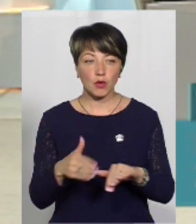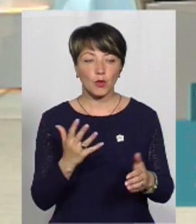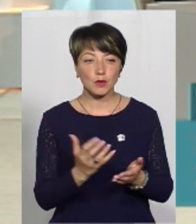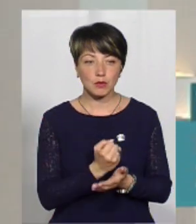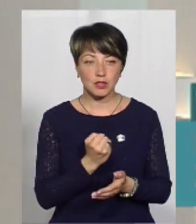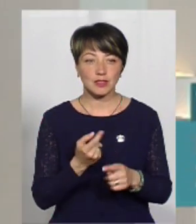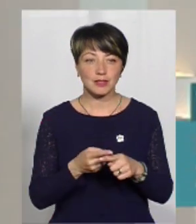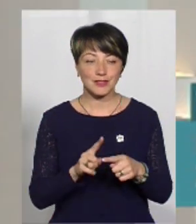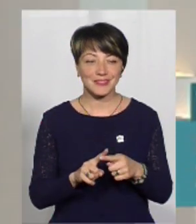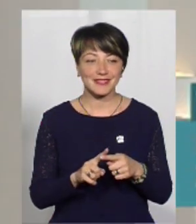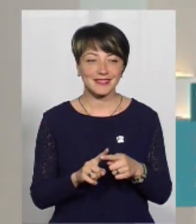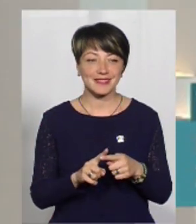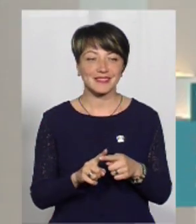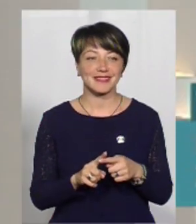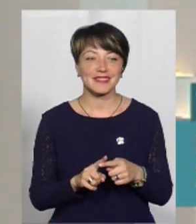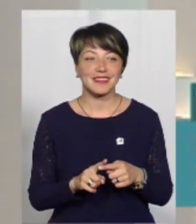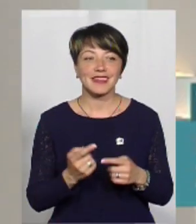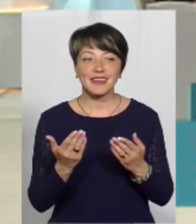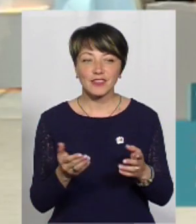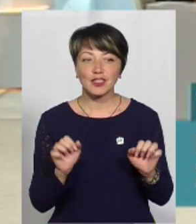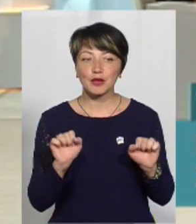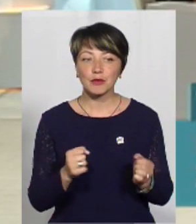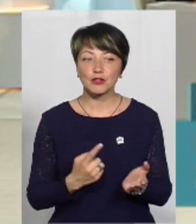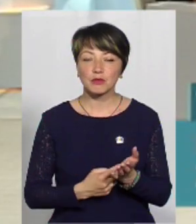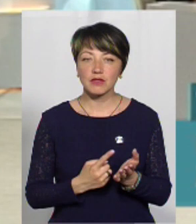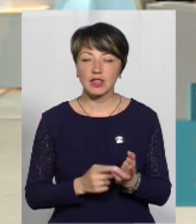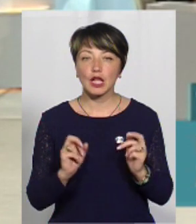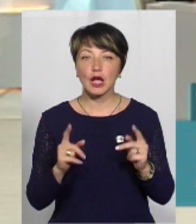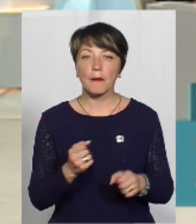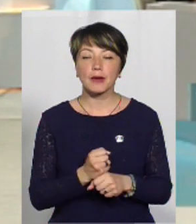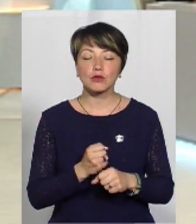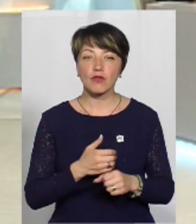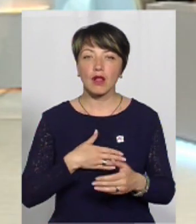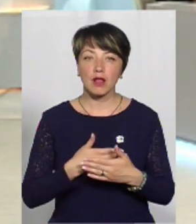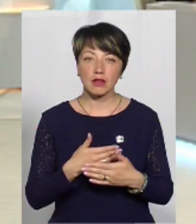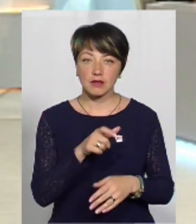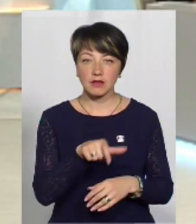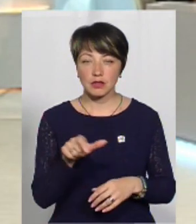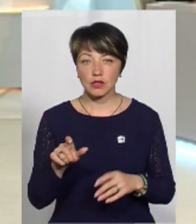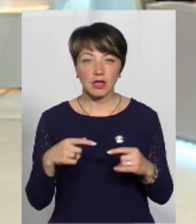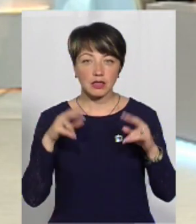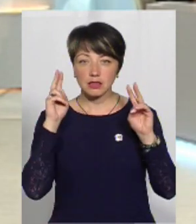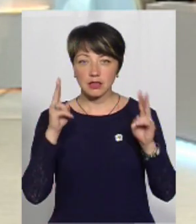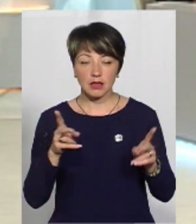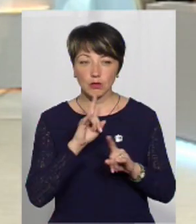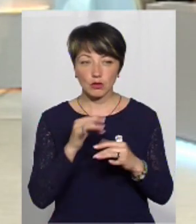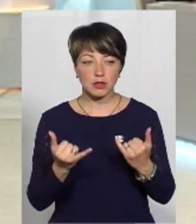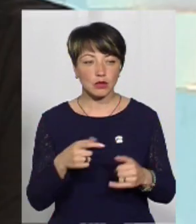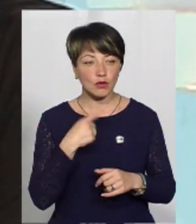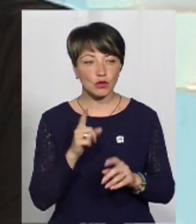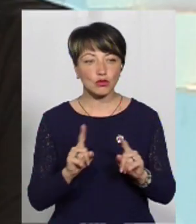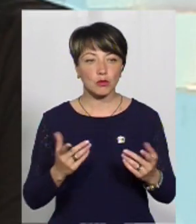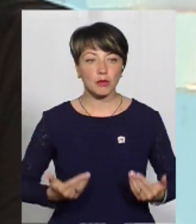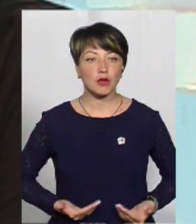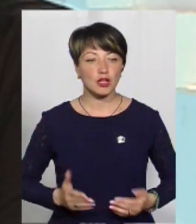Туди я була. Вони пройшли успішно. Ну, вони вам можуть підтвердити, як працювала громадськість і що вони, я не знаю, ми не будемо зараз говорити, хто